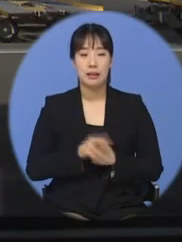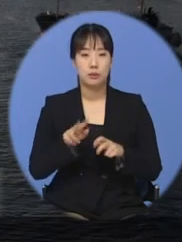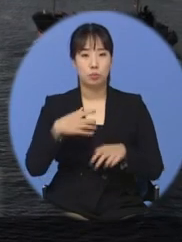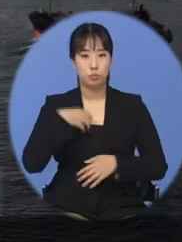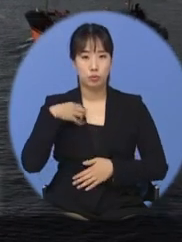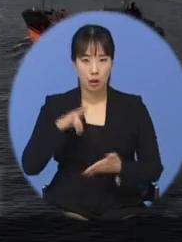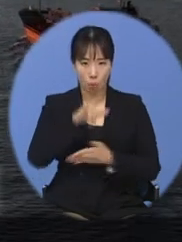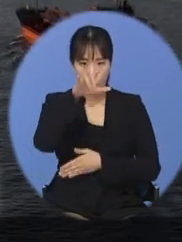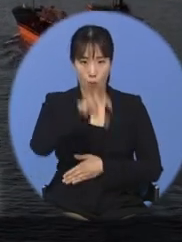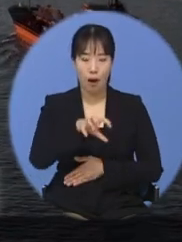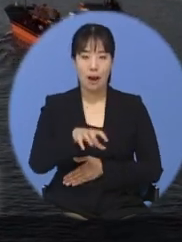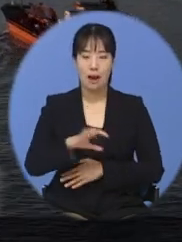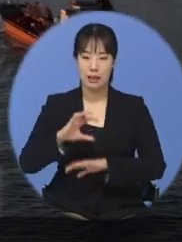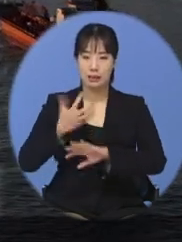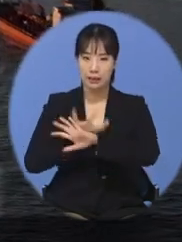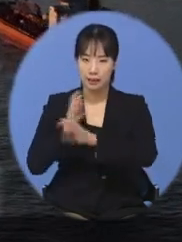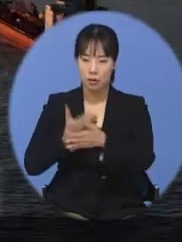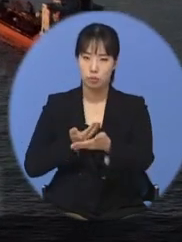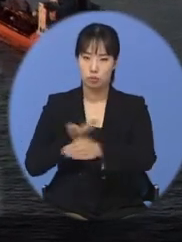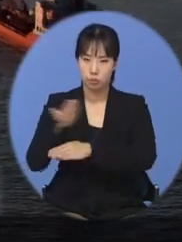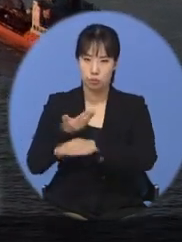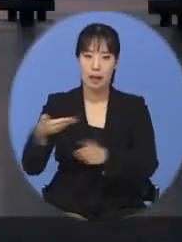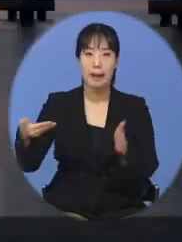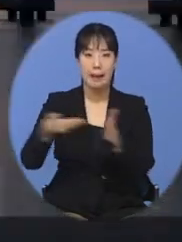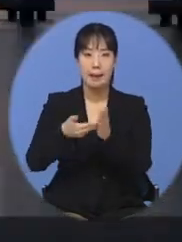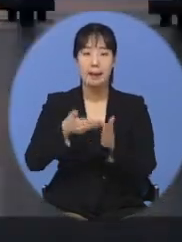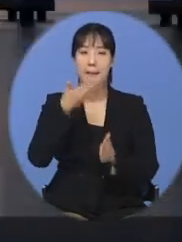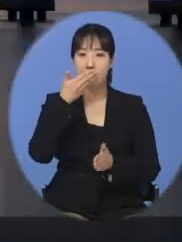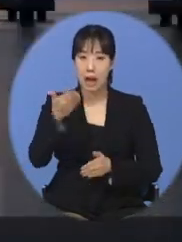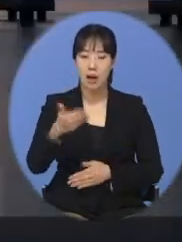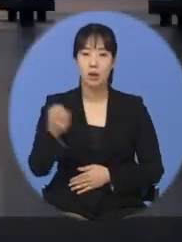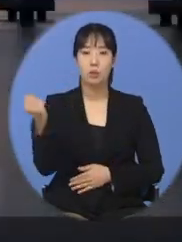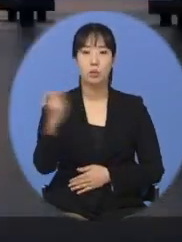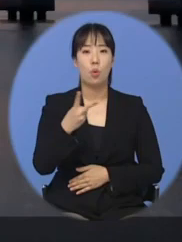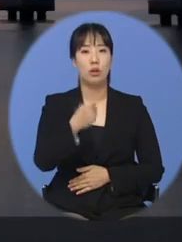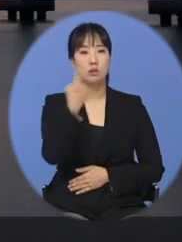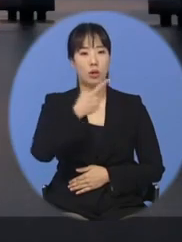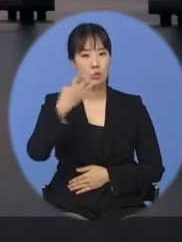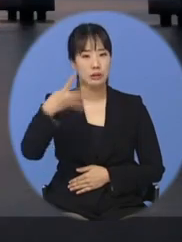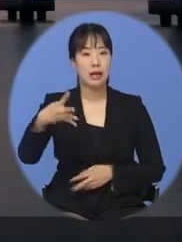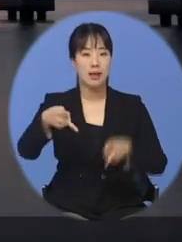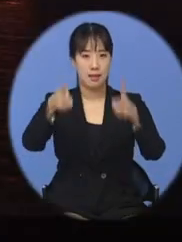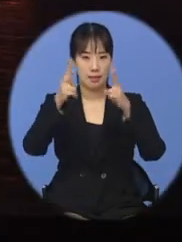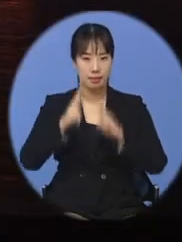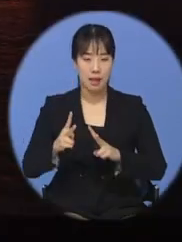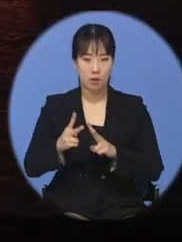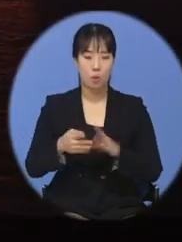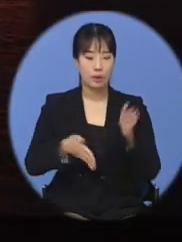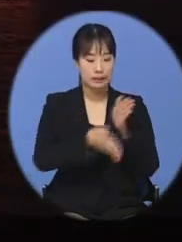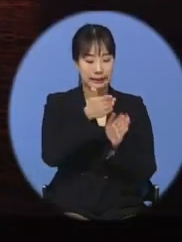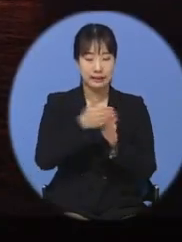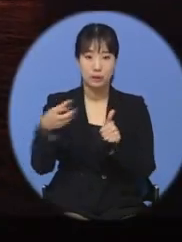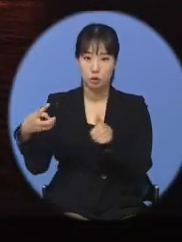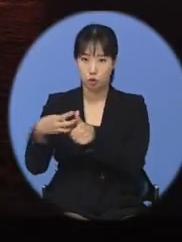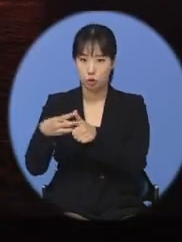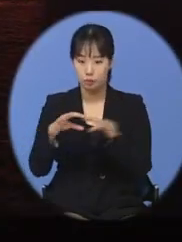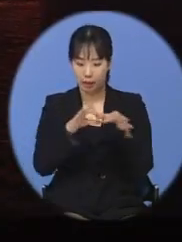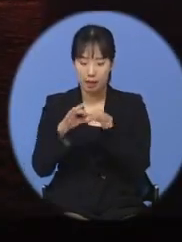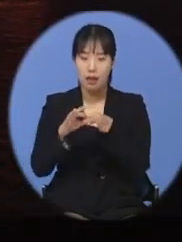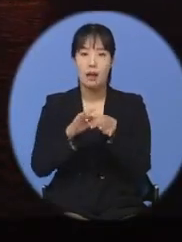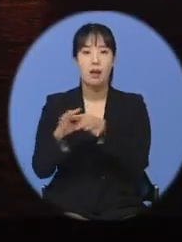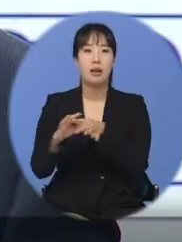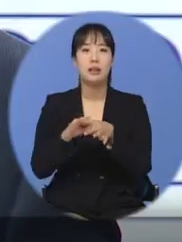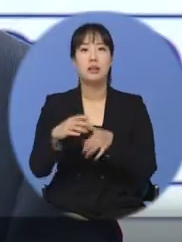무안공항과 국제항만 등 교통 접근성과 신안 천사대교 등 인근 시군으로의 확장성이 이점으로